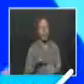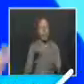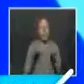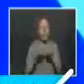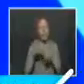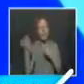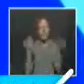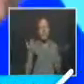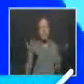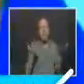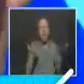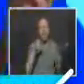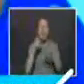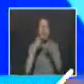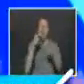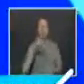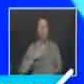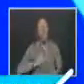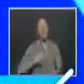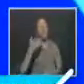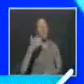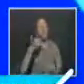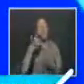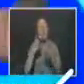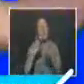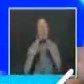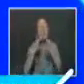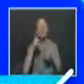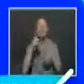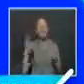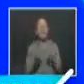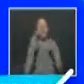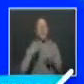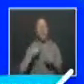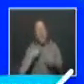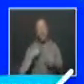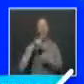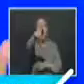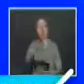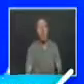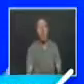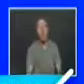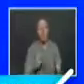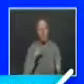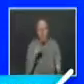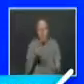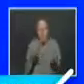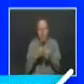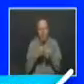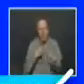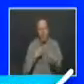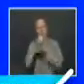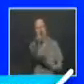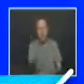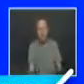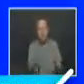השיח שהוא רוצה שיהיה. זה השיח שמחפשים שיהיה. אנחנו ואתם. ואני אומר, מה קשור השיח הזה בכלל, ריבונו